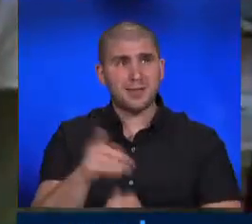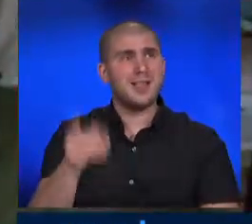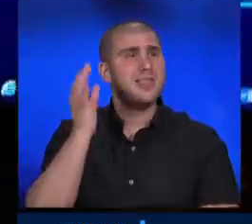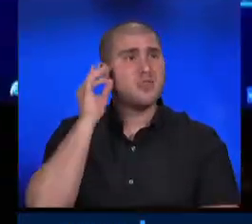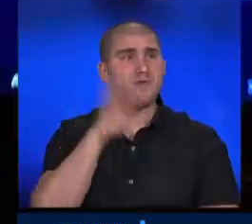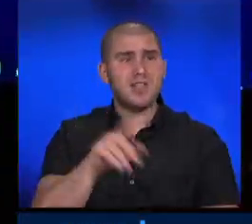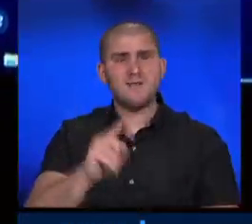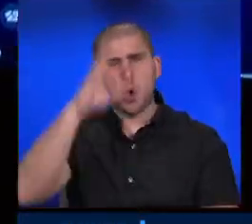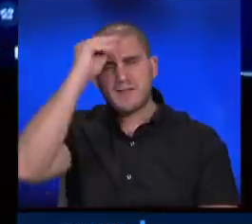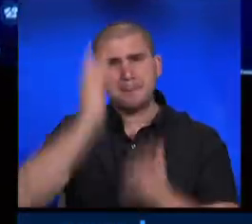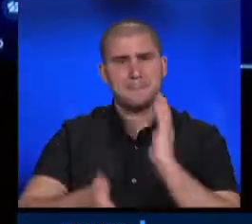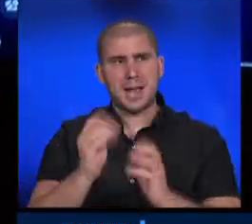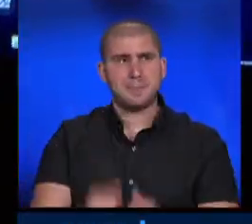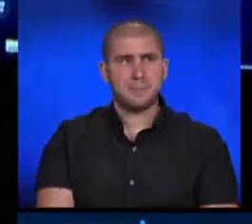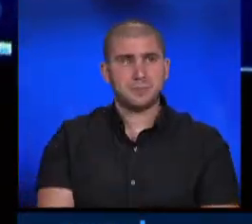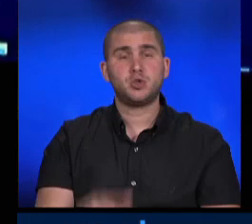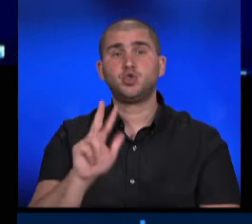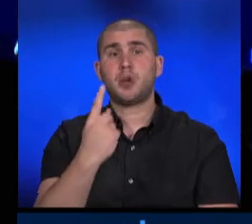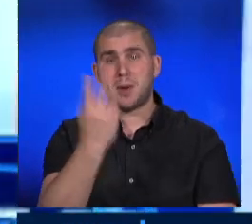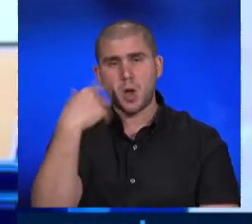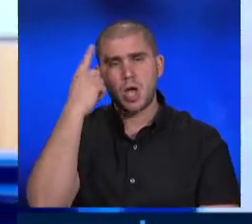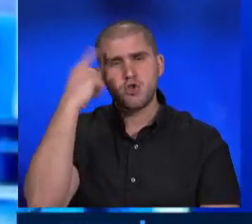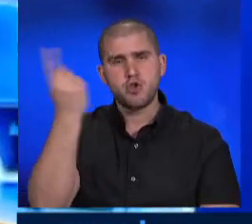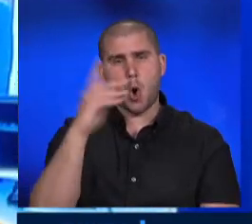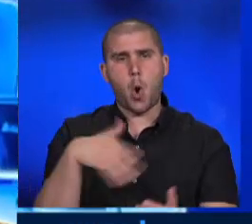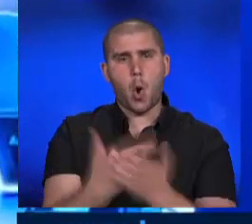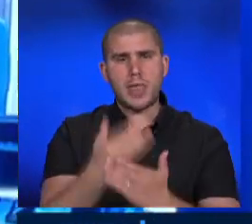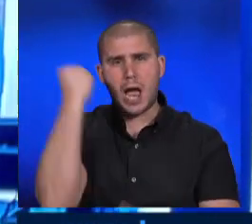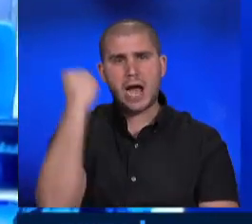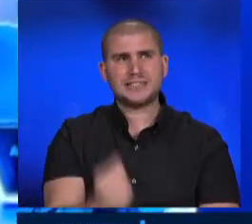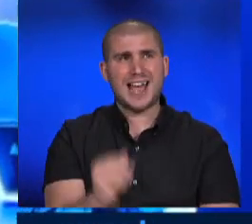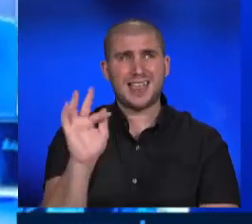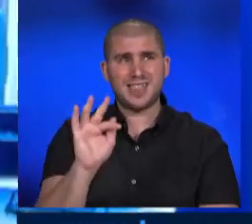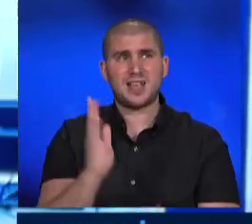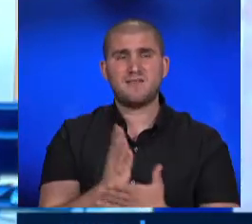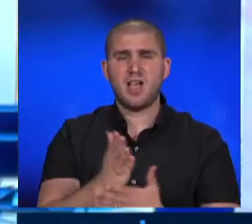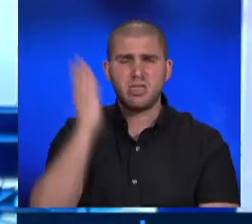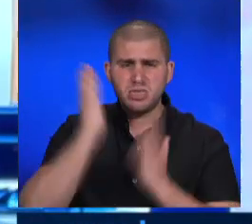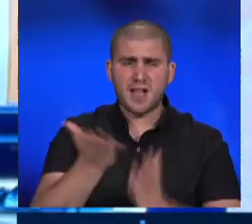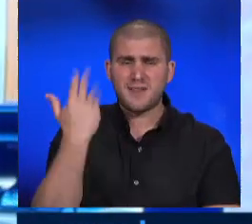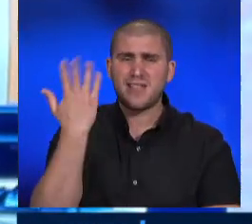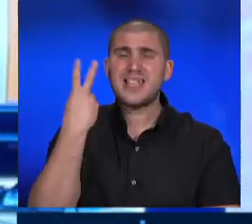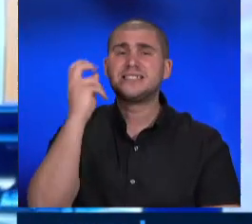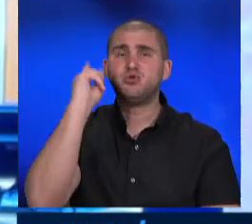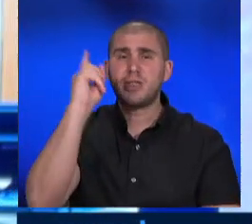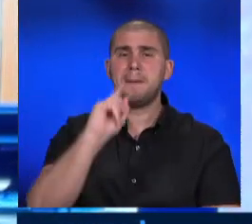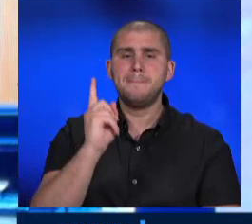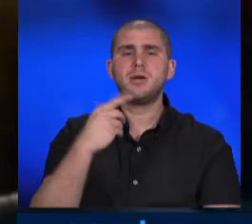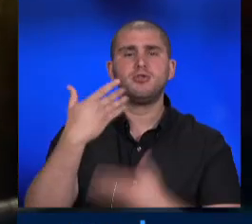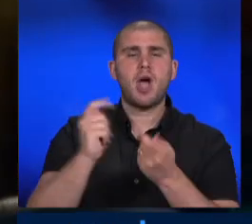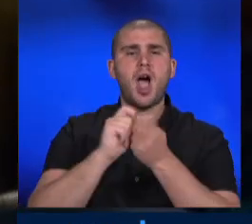המכים. צ'פיקוב שהיה שיקור והודה ברציחתה של טטיאנה תקף כבר לפני כשני עשורים את מי שבהמשך הפכה